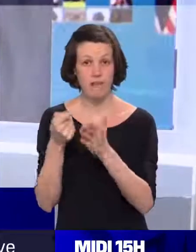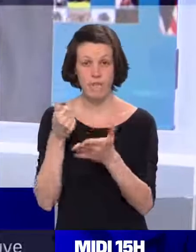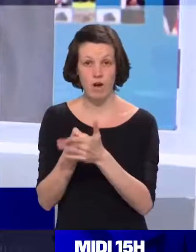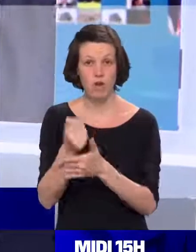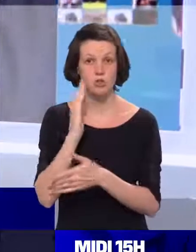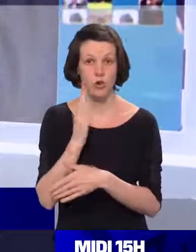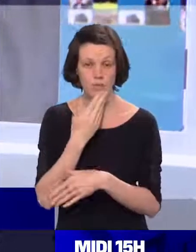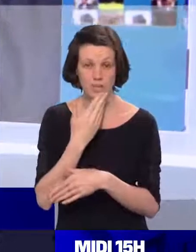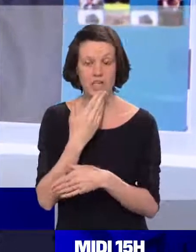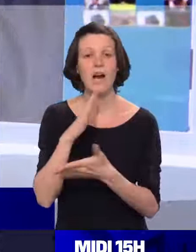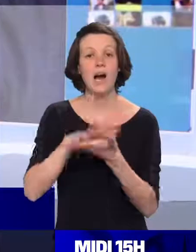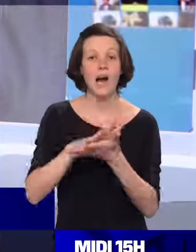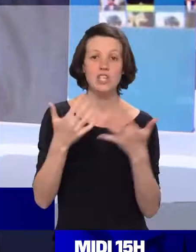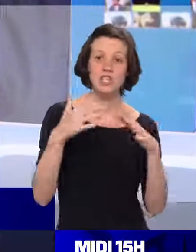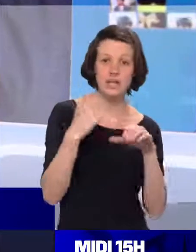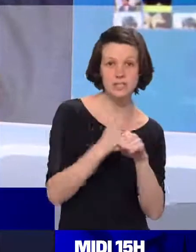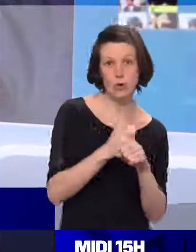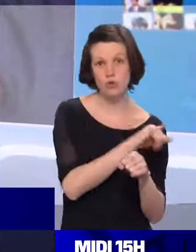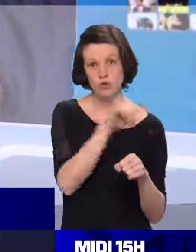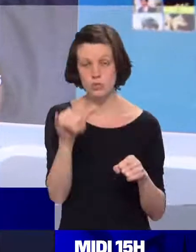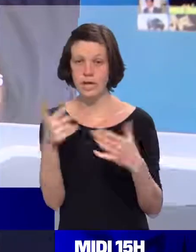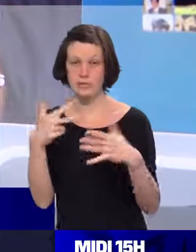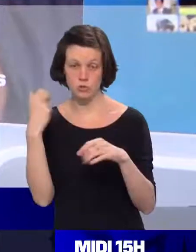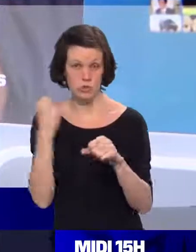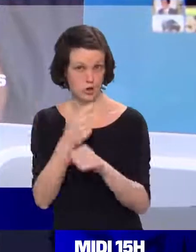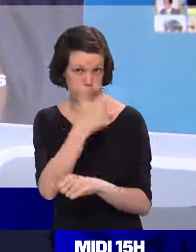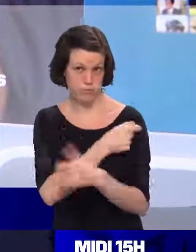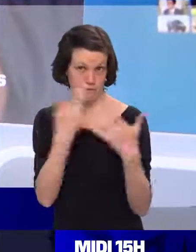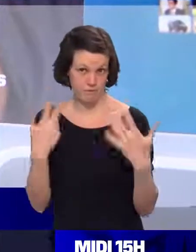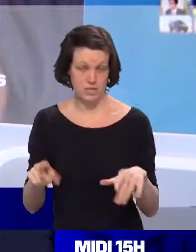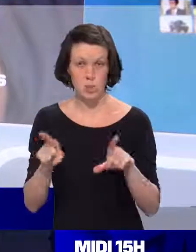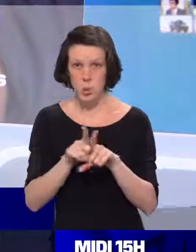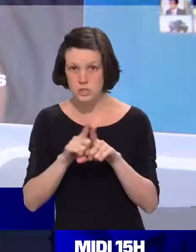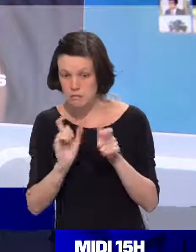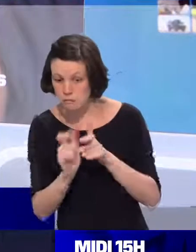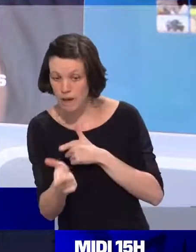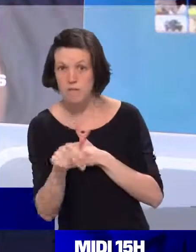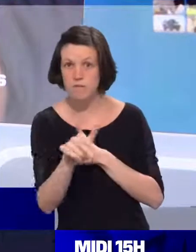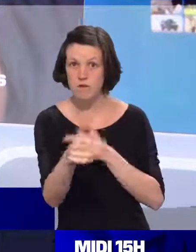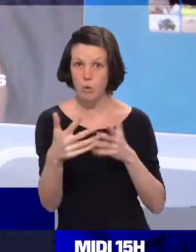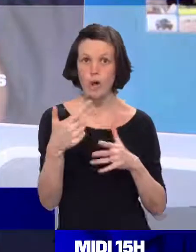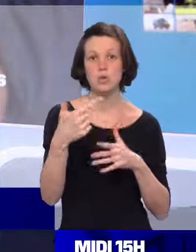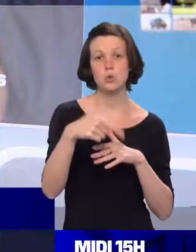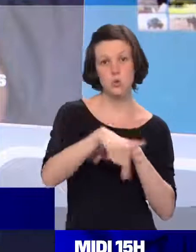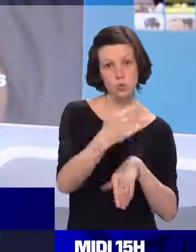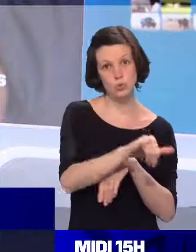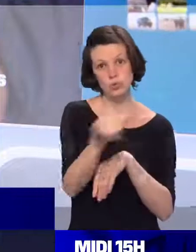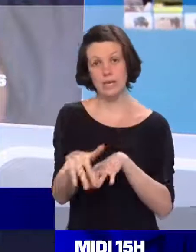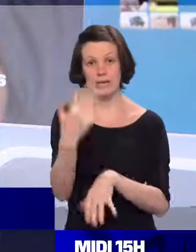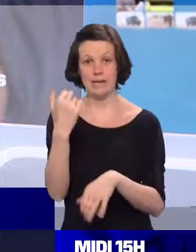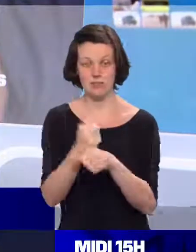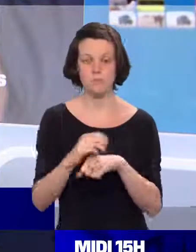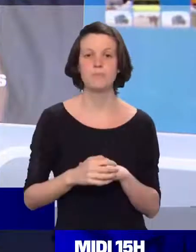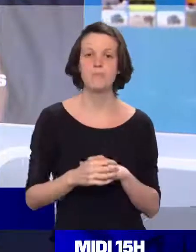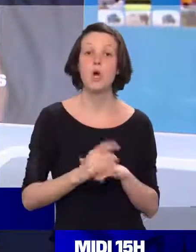s'apprête prochainement, probablement ce mois-ci, à vacciner les 12-15 ans. Mais vous l'avez dit, les États-Unis vont bientôt suivre puisque Joe Biden a annoncé